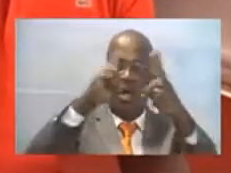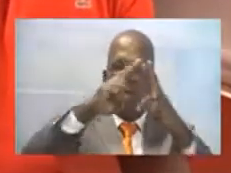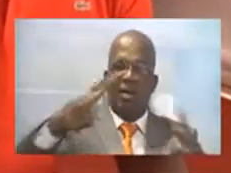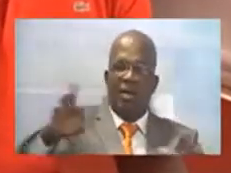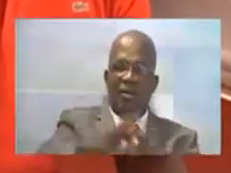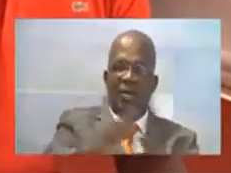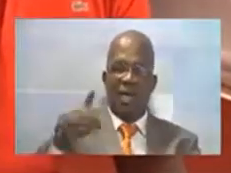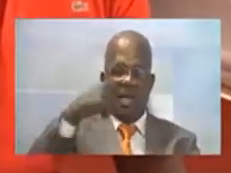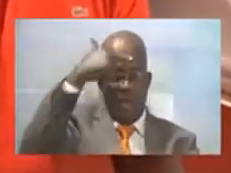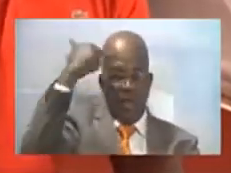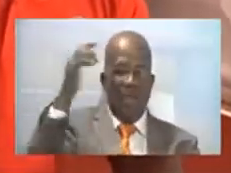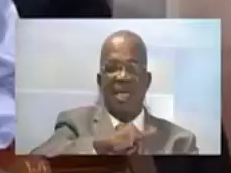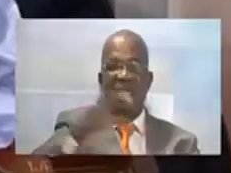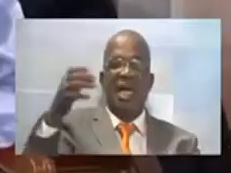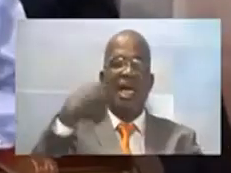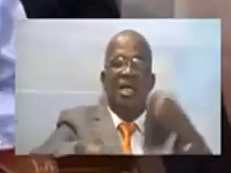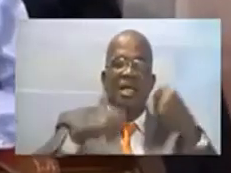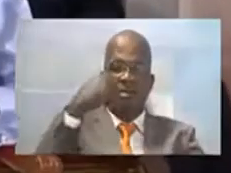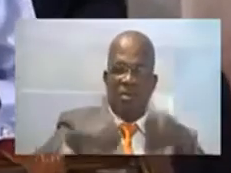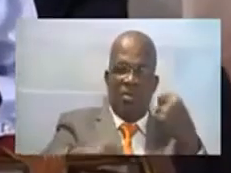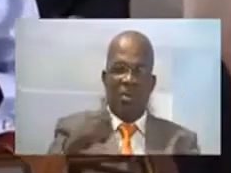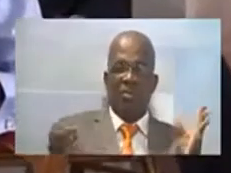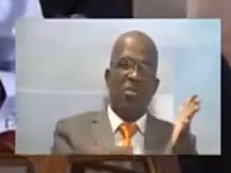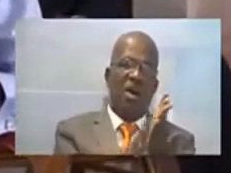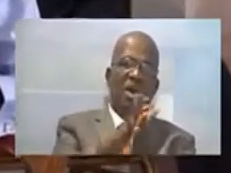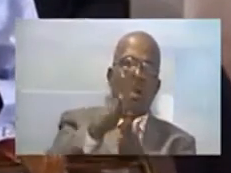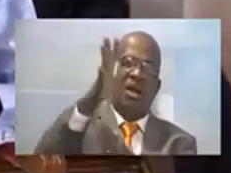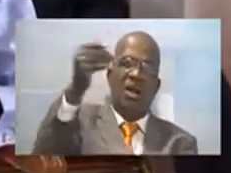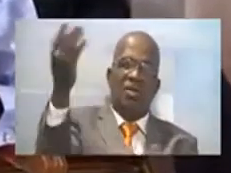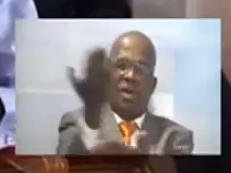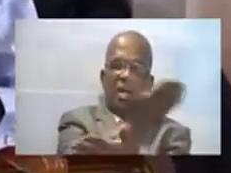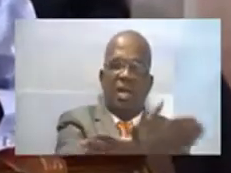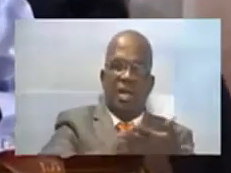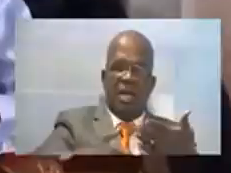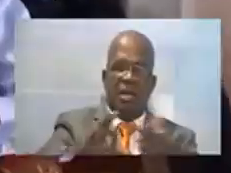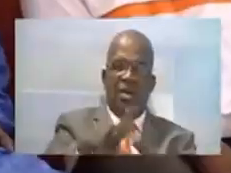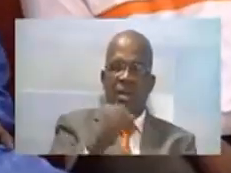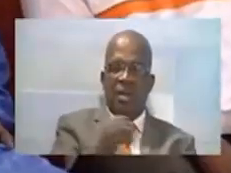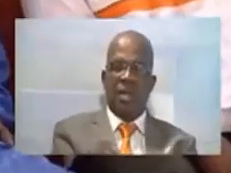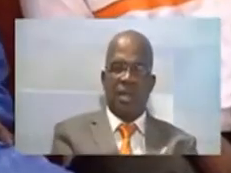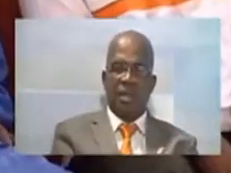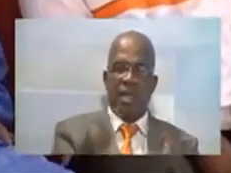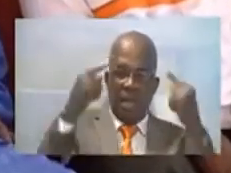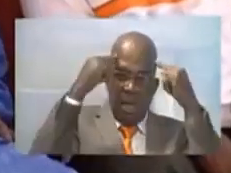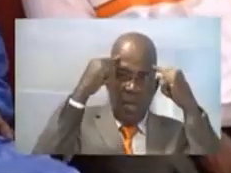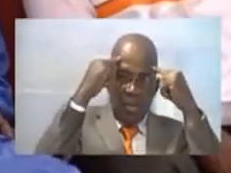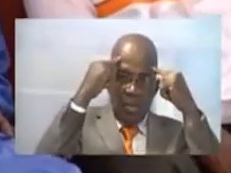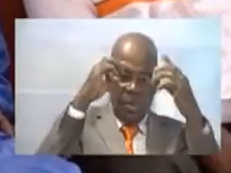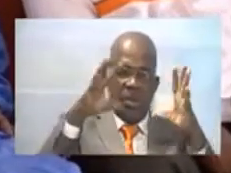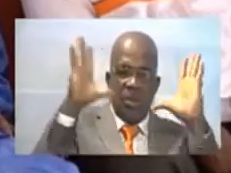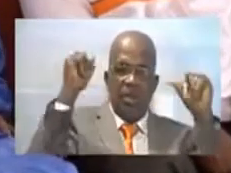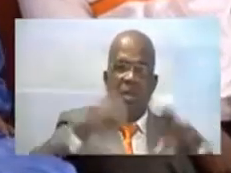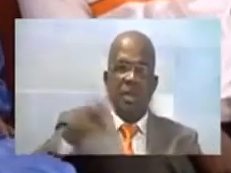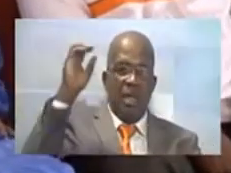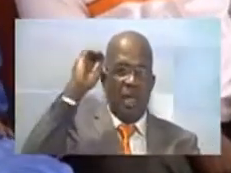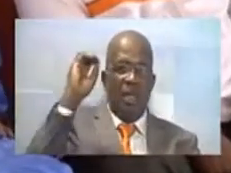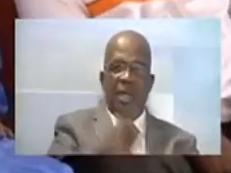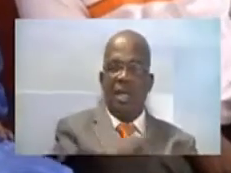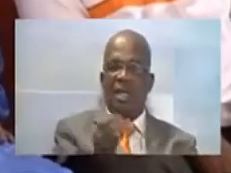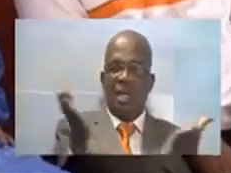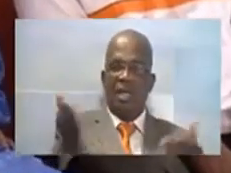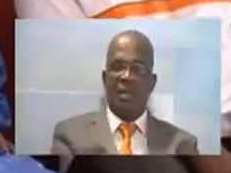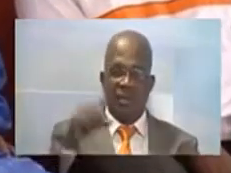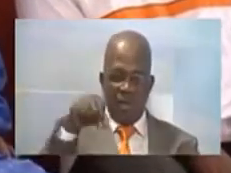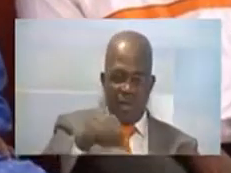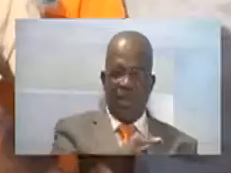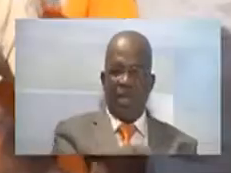leur situation mais aussi éclairer leur lanterne quant aux préoccupations du chef d'état alassane ouattara pour le bien être de tous ceux